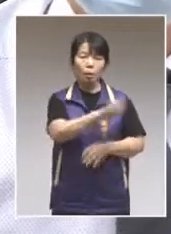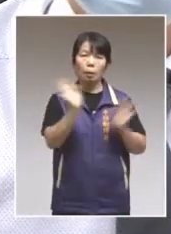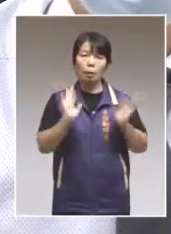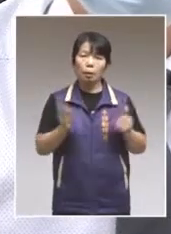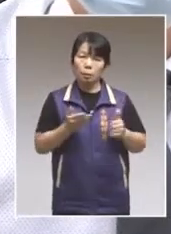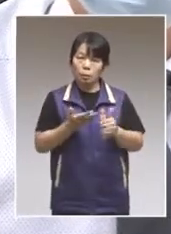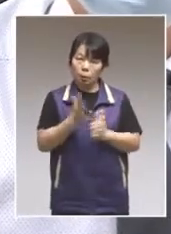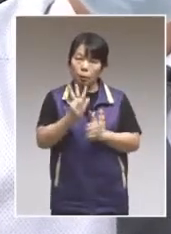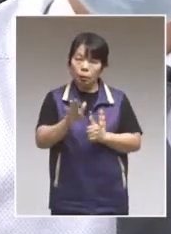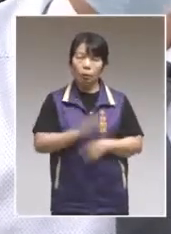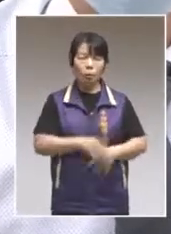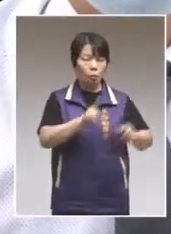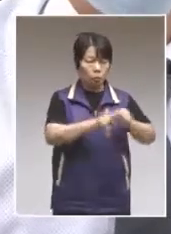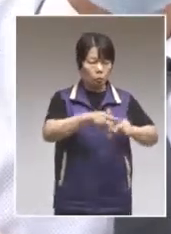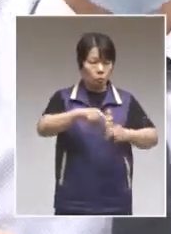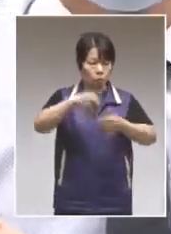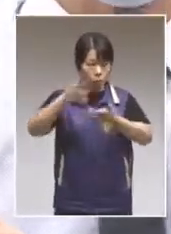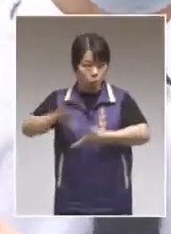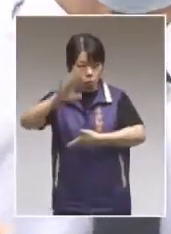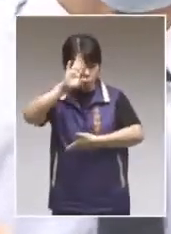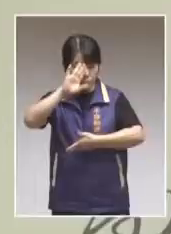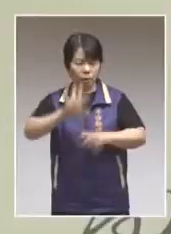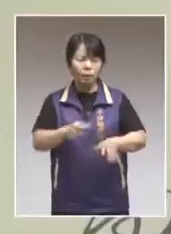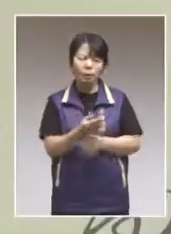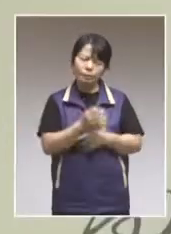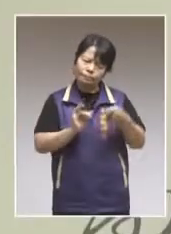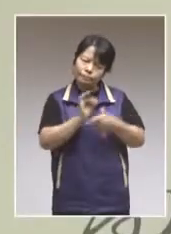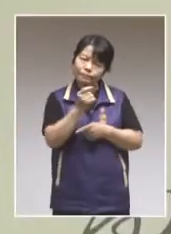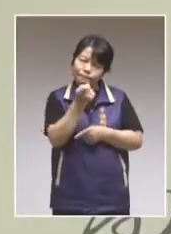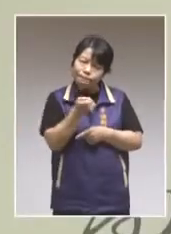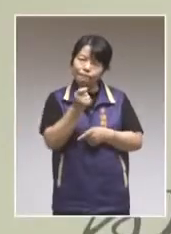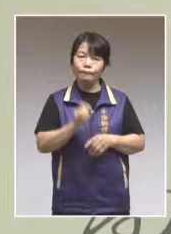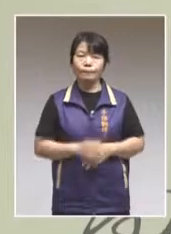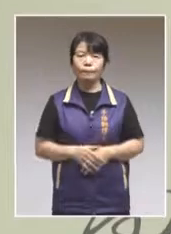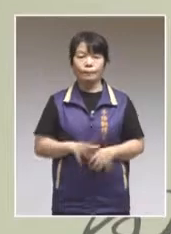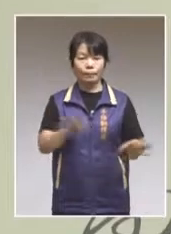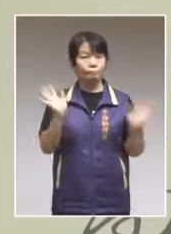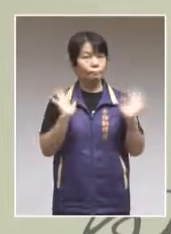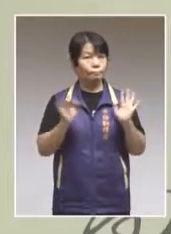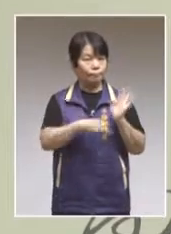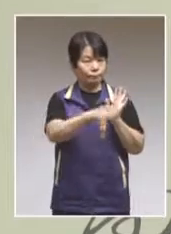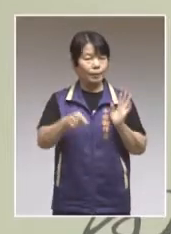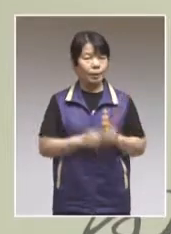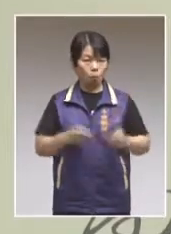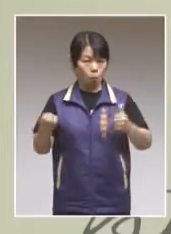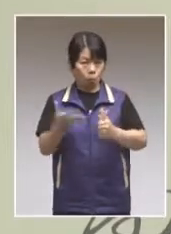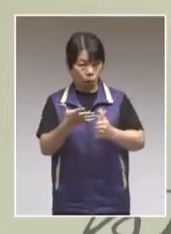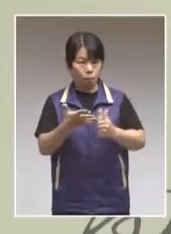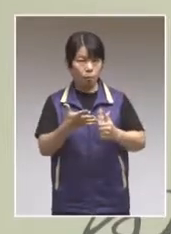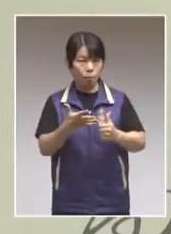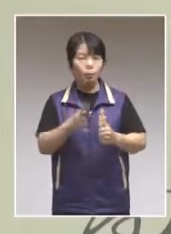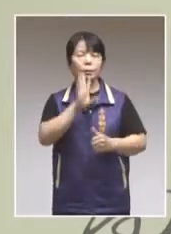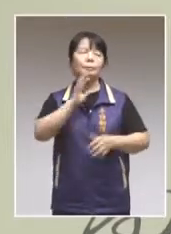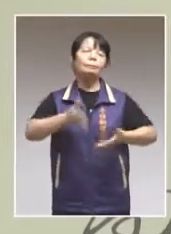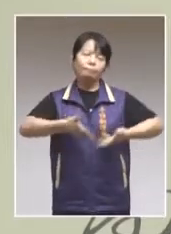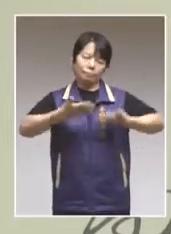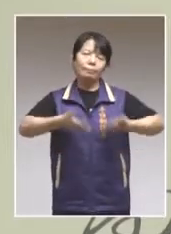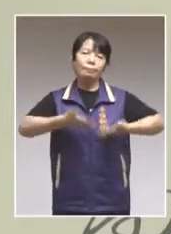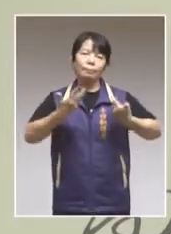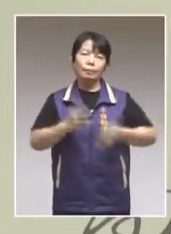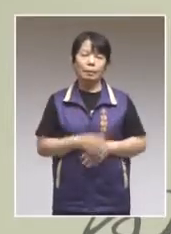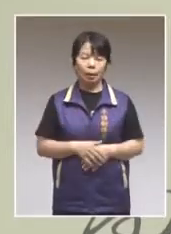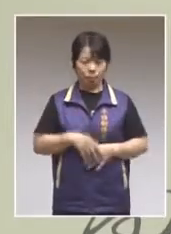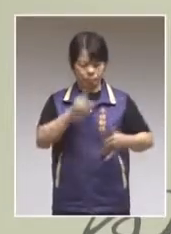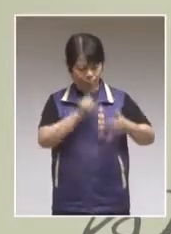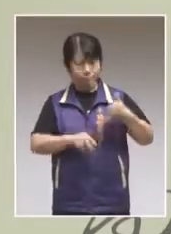真的中重症的比例其实还是相当的低哦，大部分小朋友都是 染疫的都是轻度的或者是无